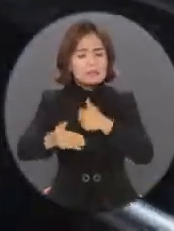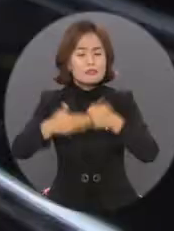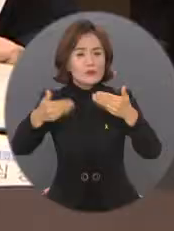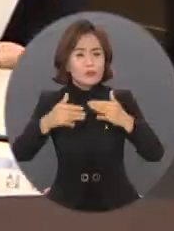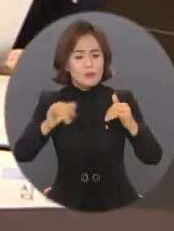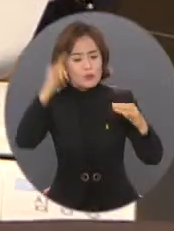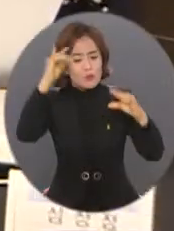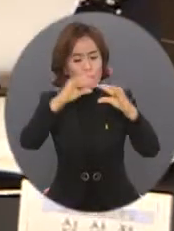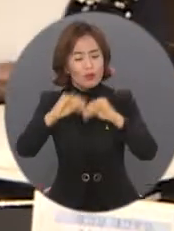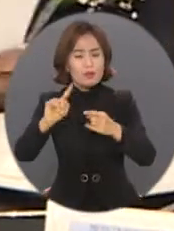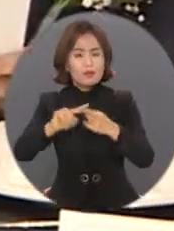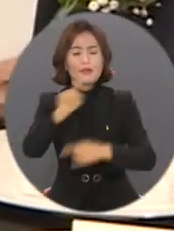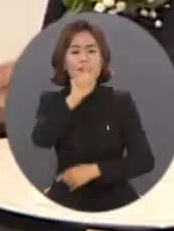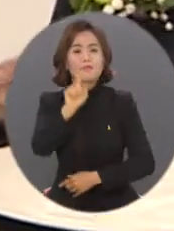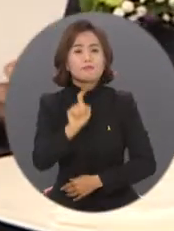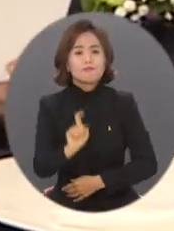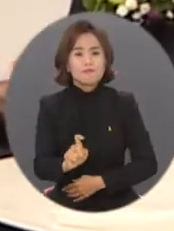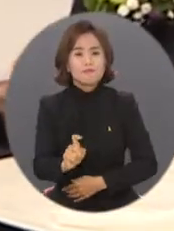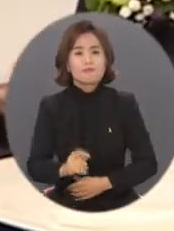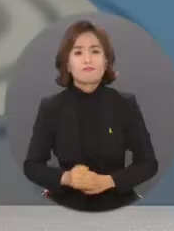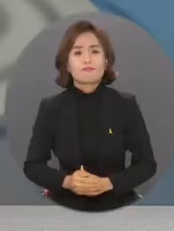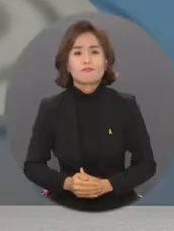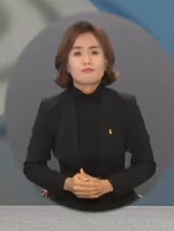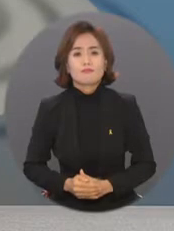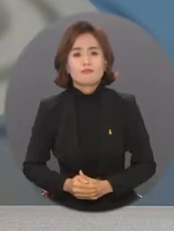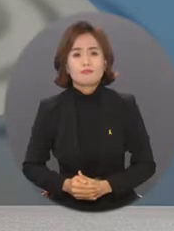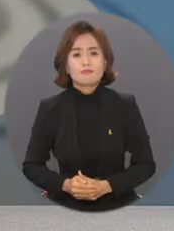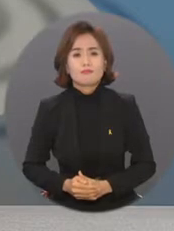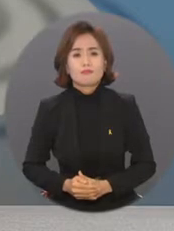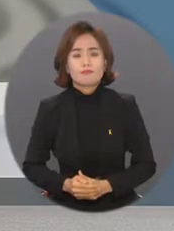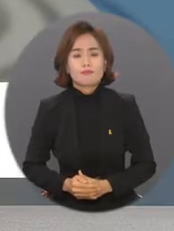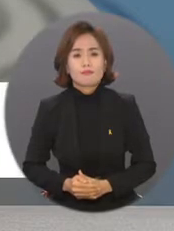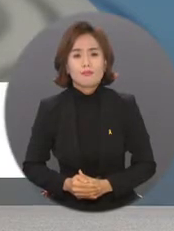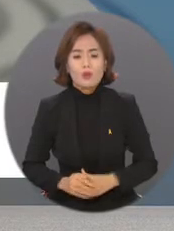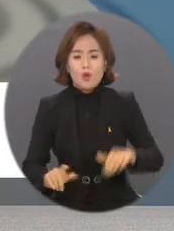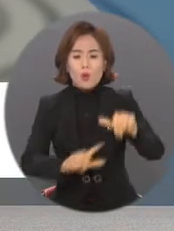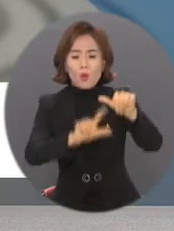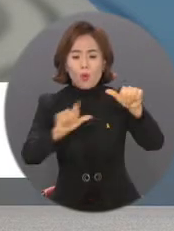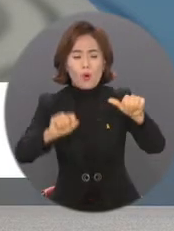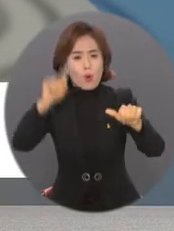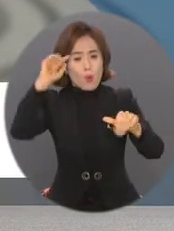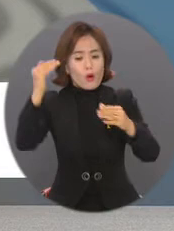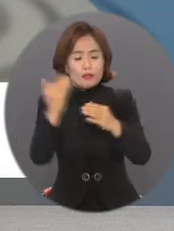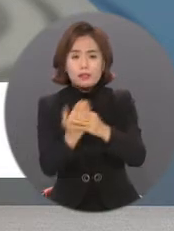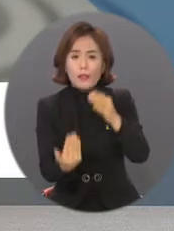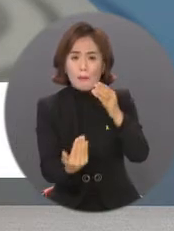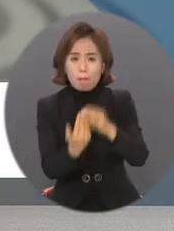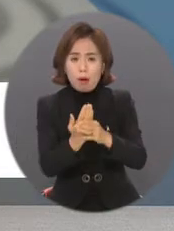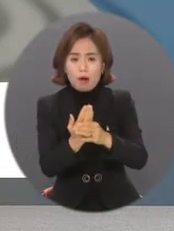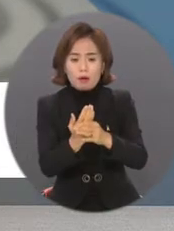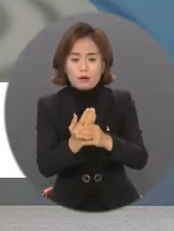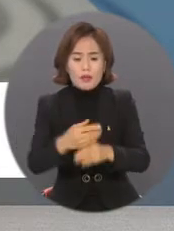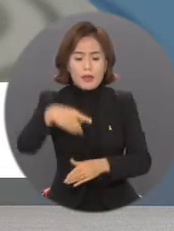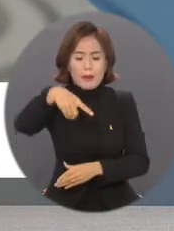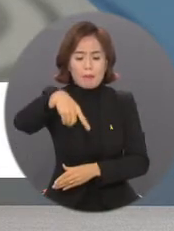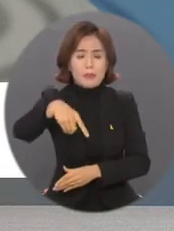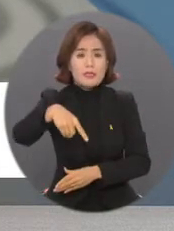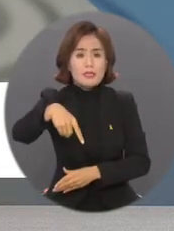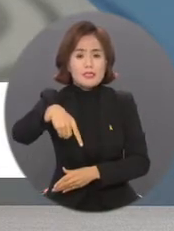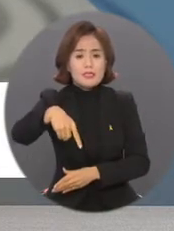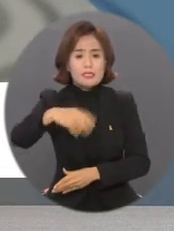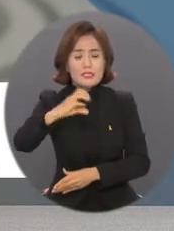지는 미지수입니다 mbc 뮤직 모십니다 지난 5월 화순에서 발생했던 노예 pc 방 사건